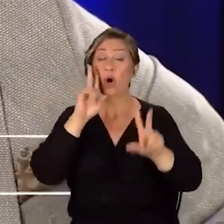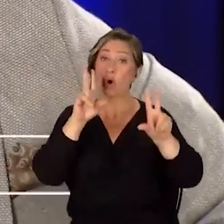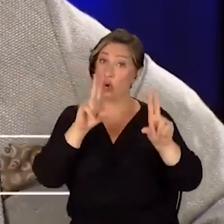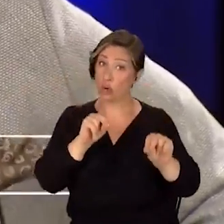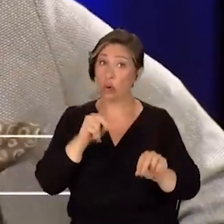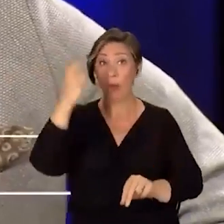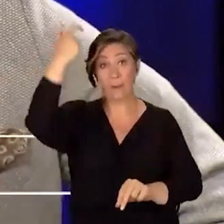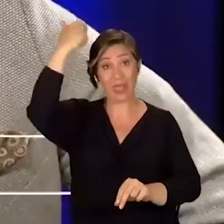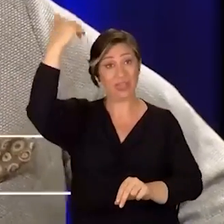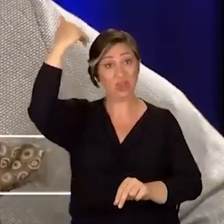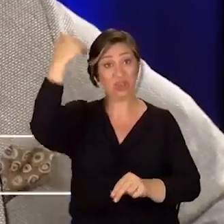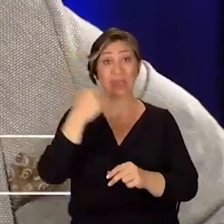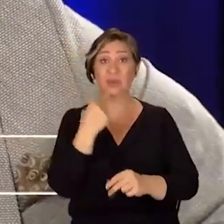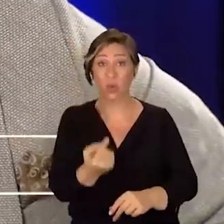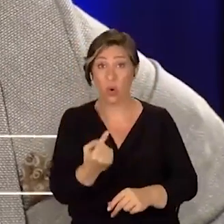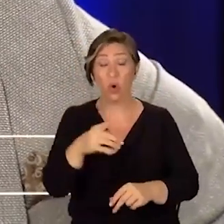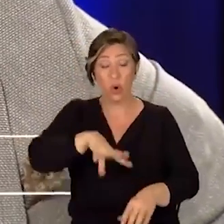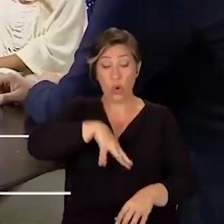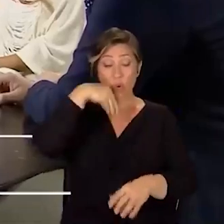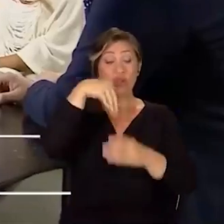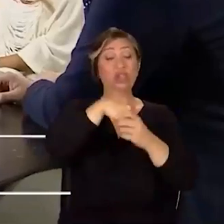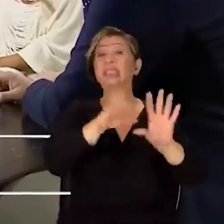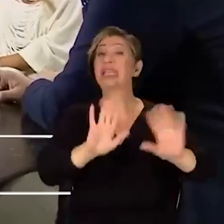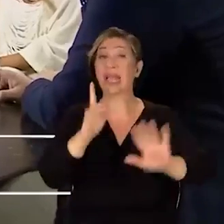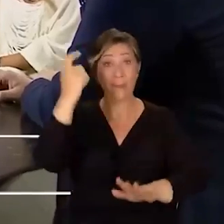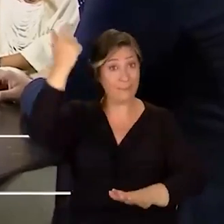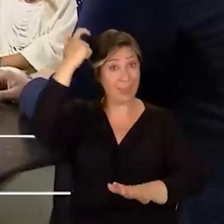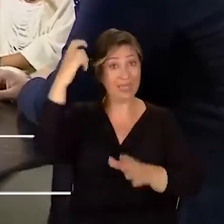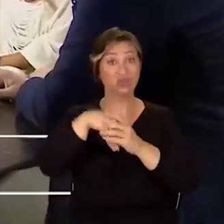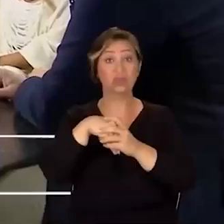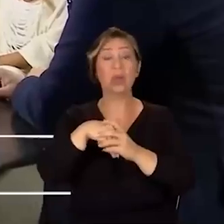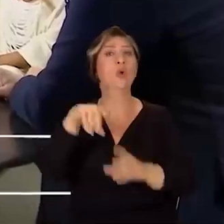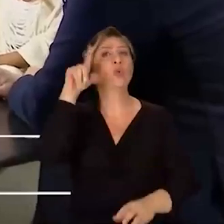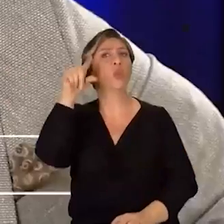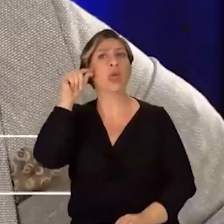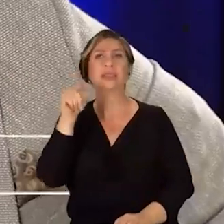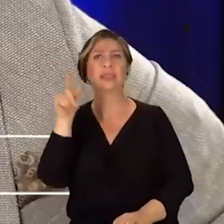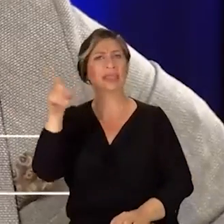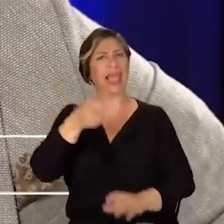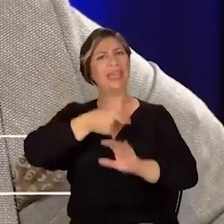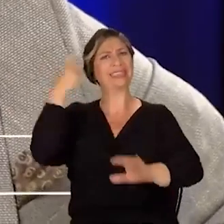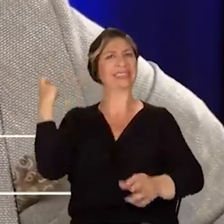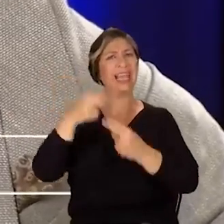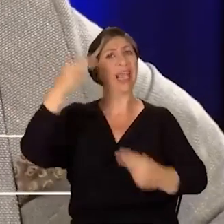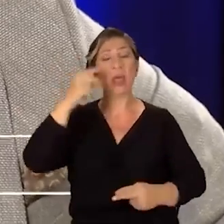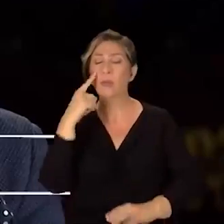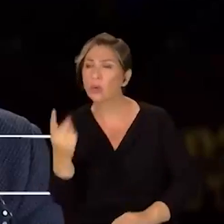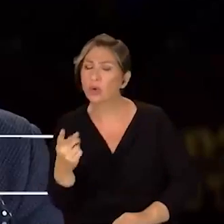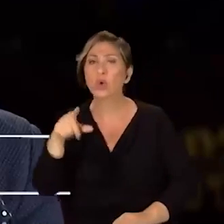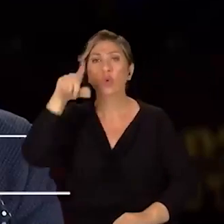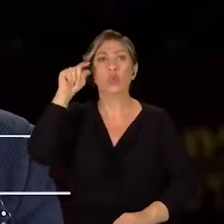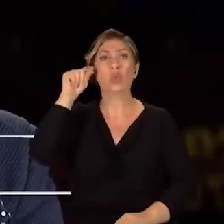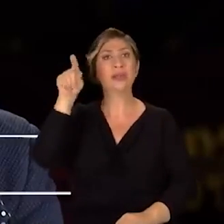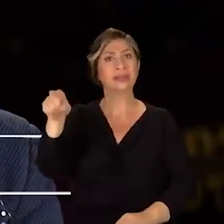diyor beynin içindedir diyor. Ruhun içerisinde değildir diyor. Mesela Yunan'a bakıyorsunuz, Yunan mitolojisine bakıyorsunuz. Yunan